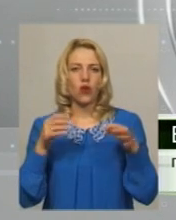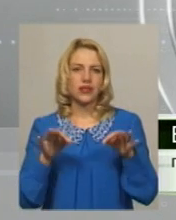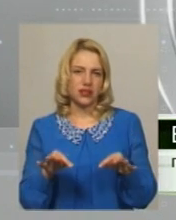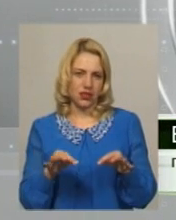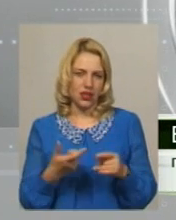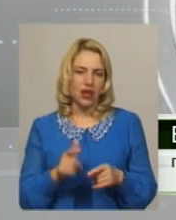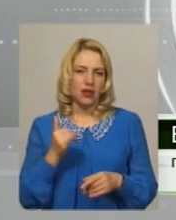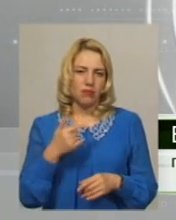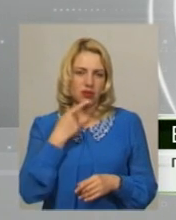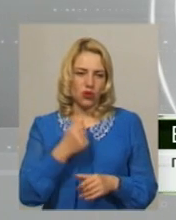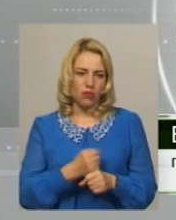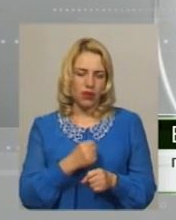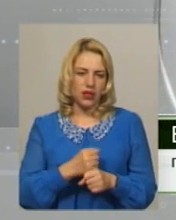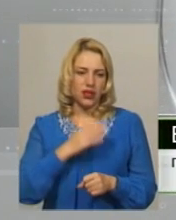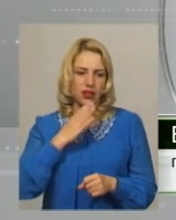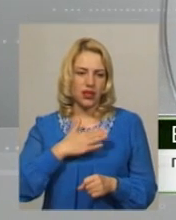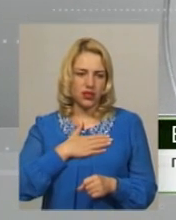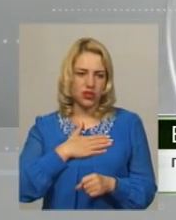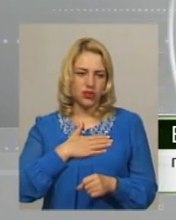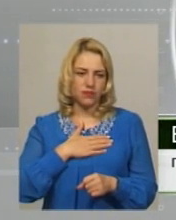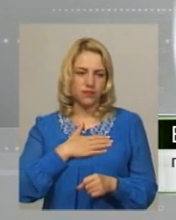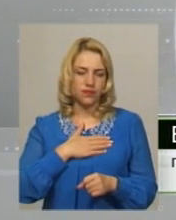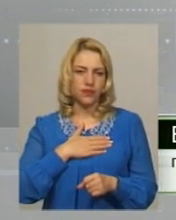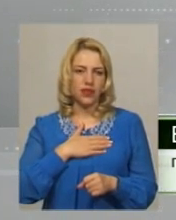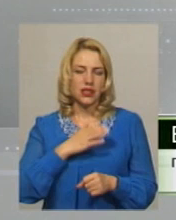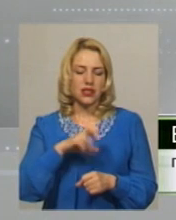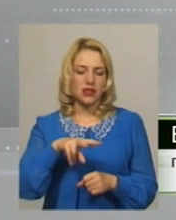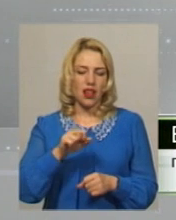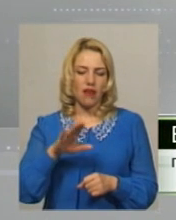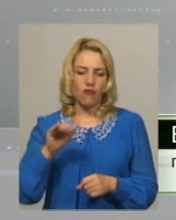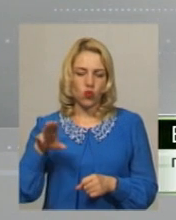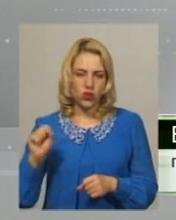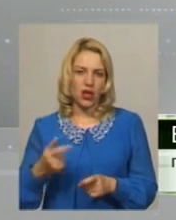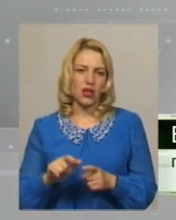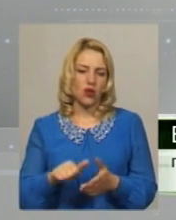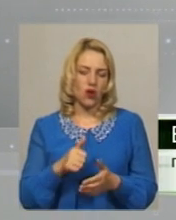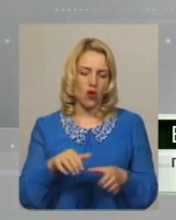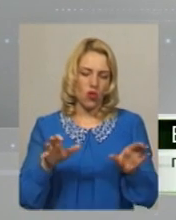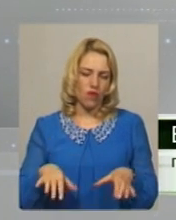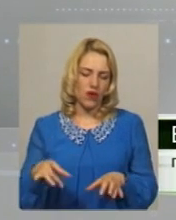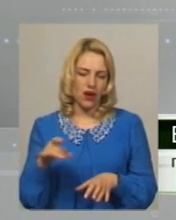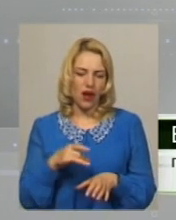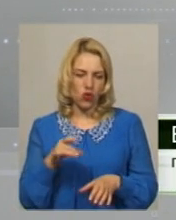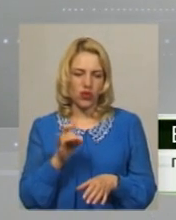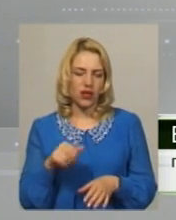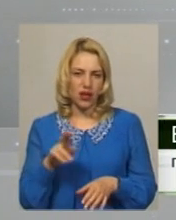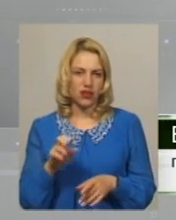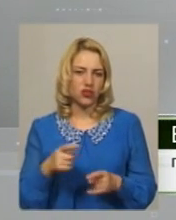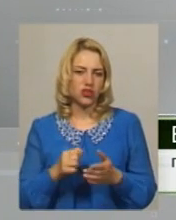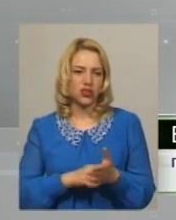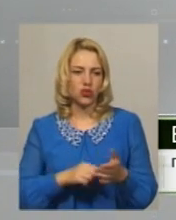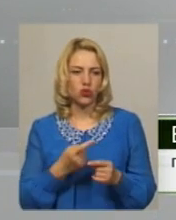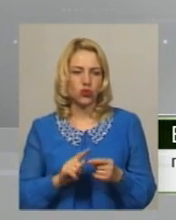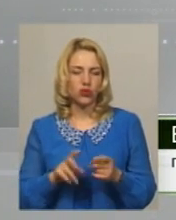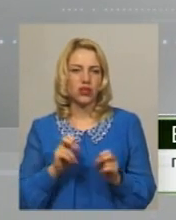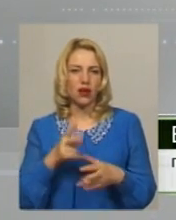день. Ми зробили запит головам Нетішиної Славуті і голові районної ради Радзивичу з приводу того, як